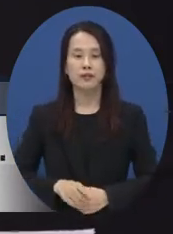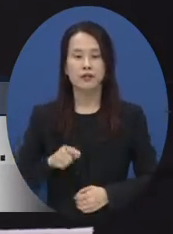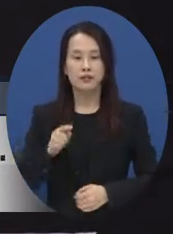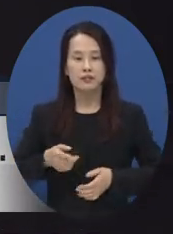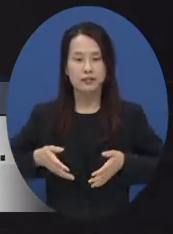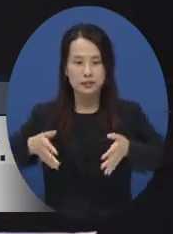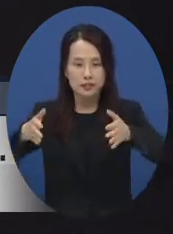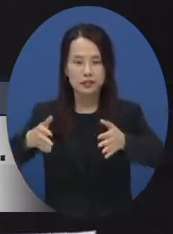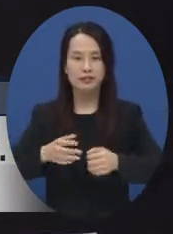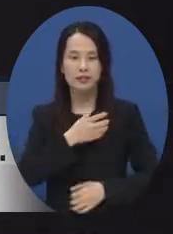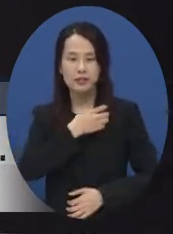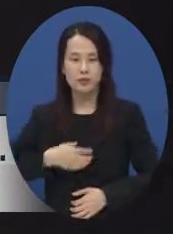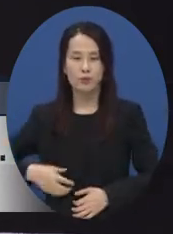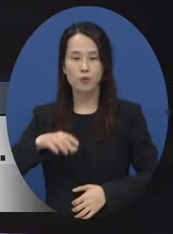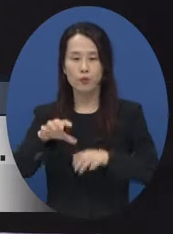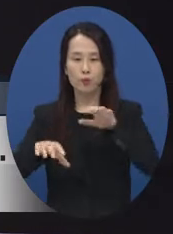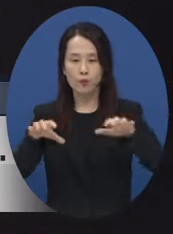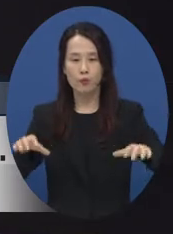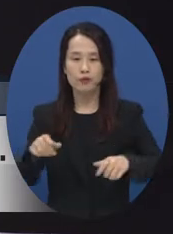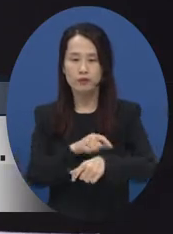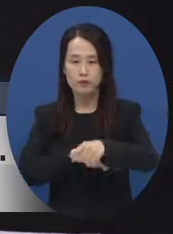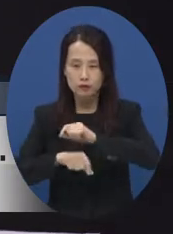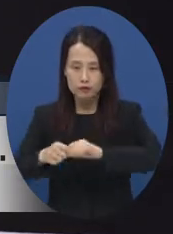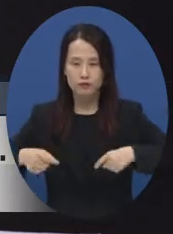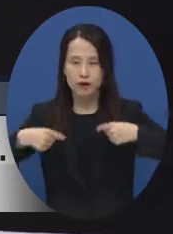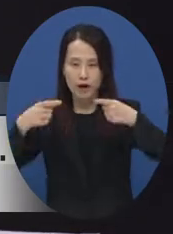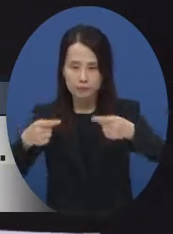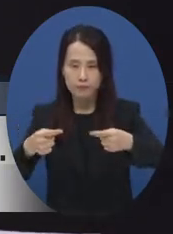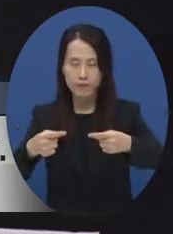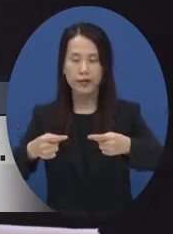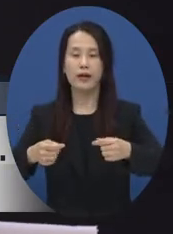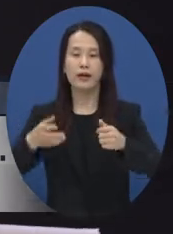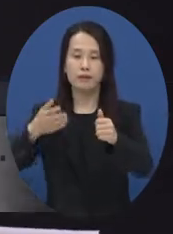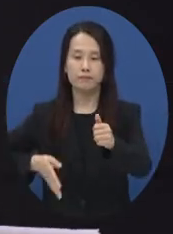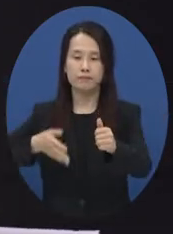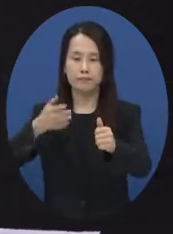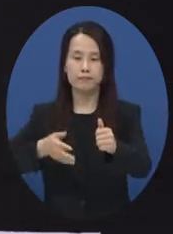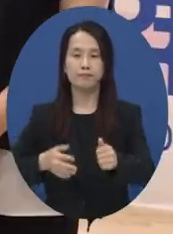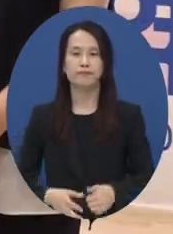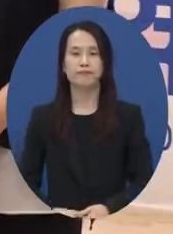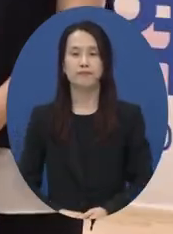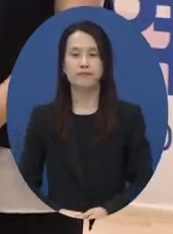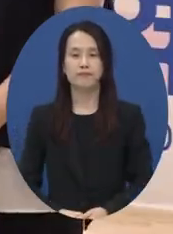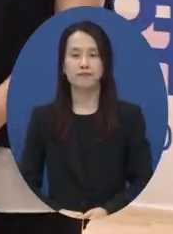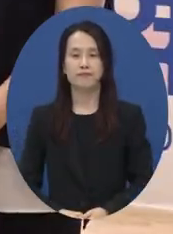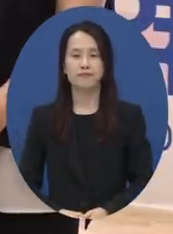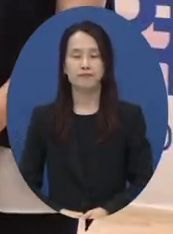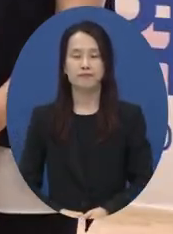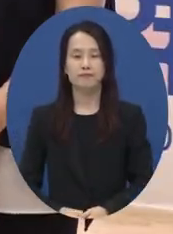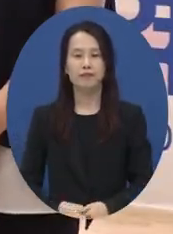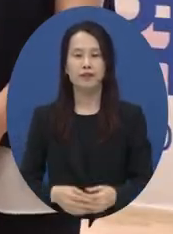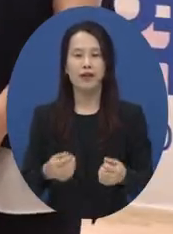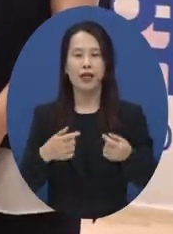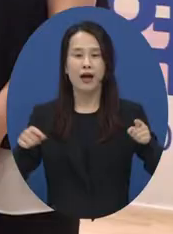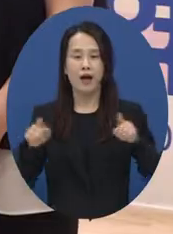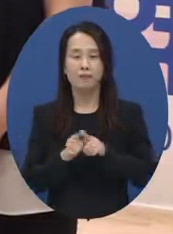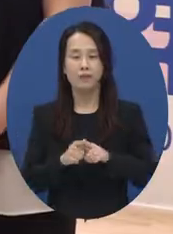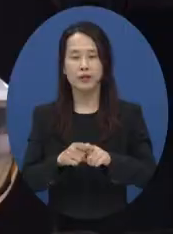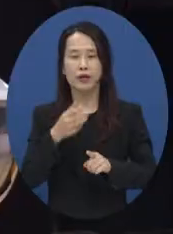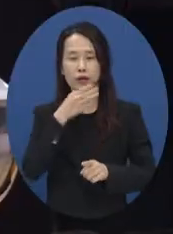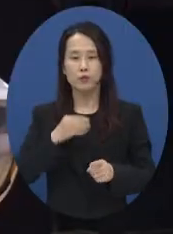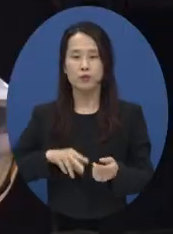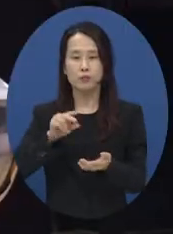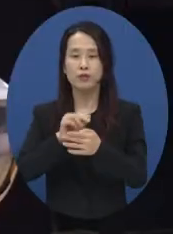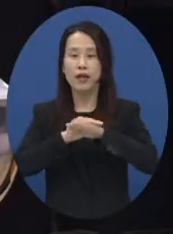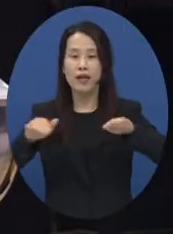길에 도내 시군 및 읍면동에서 적극적으로 함께 해주시기 바랍니다. 민관이 함께 지역사회 복지 현안을